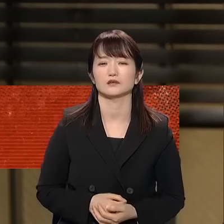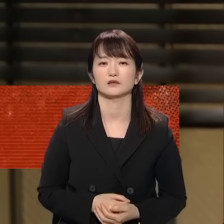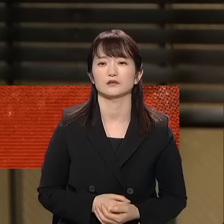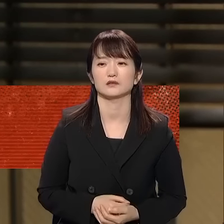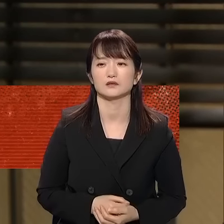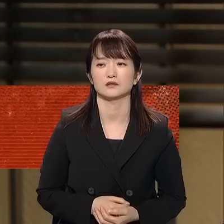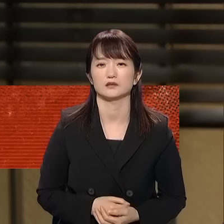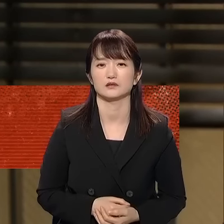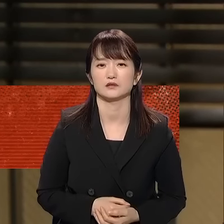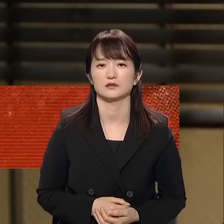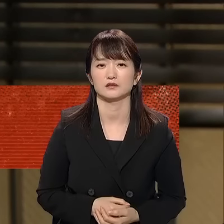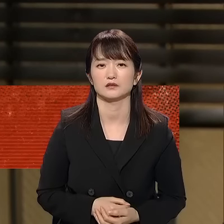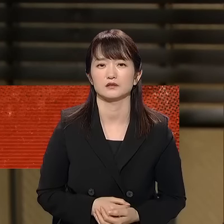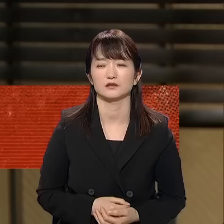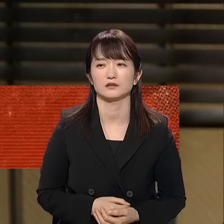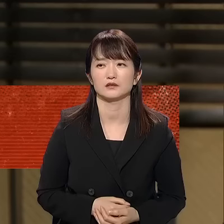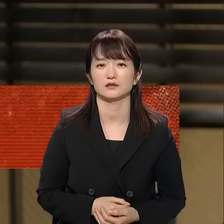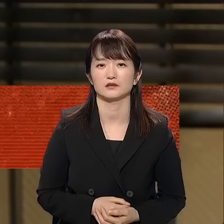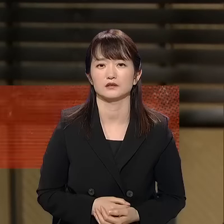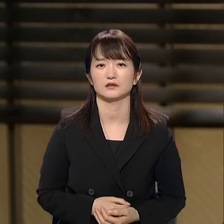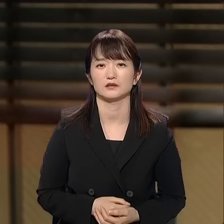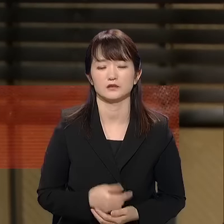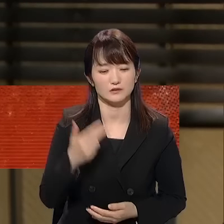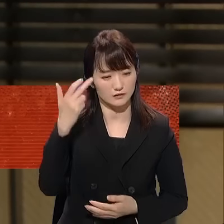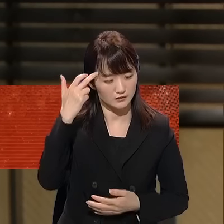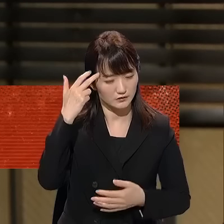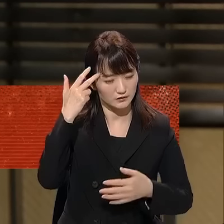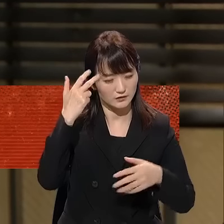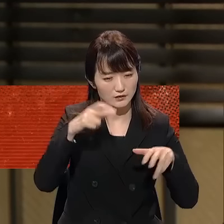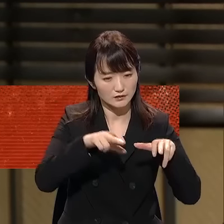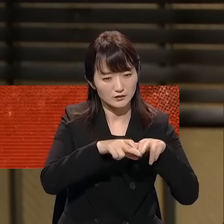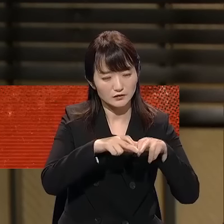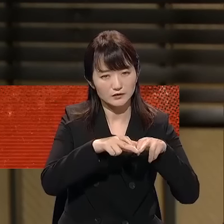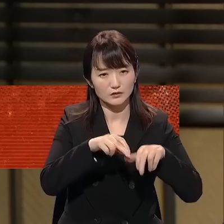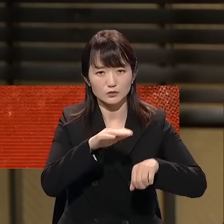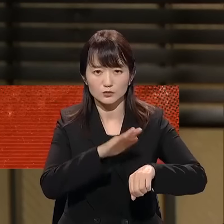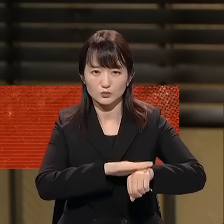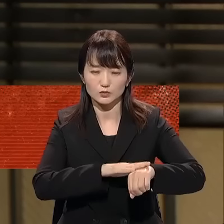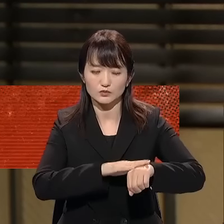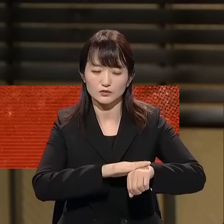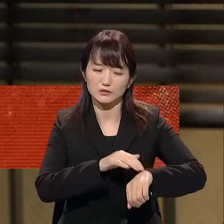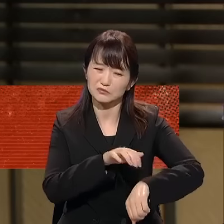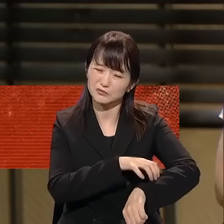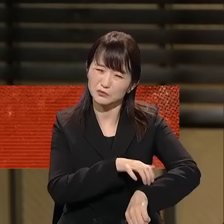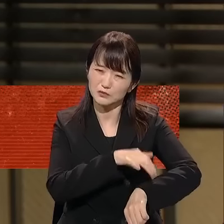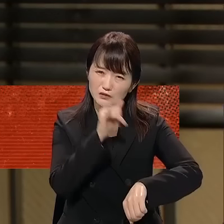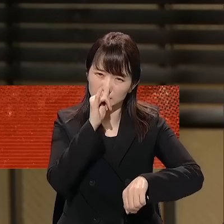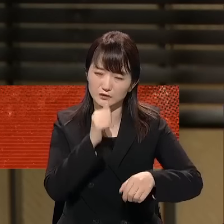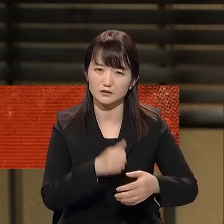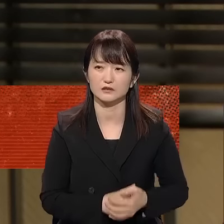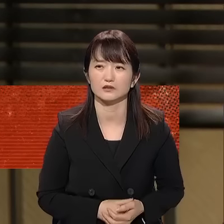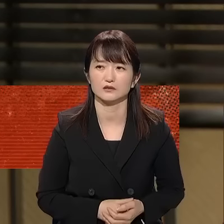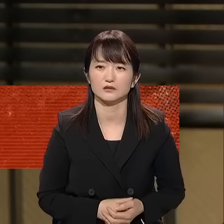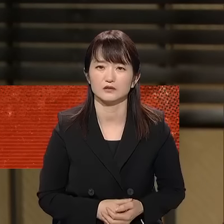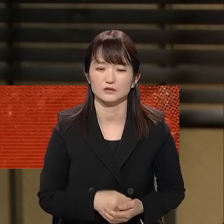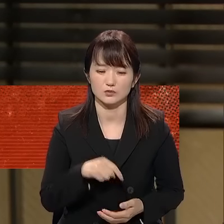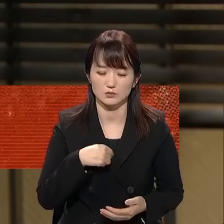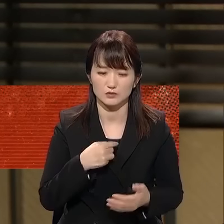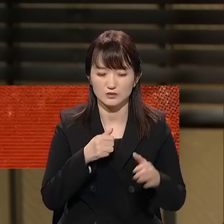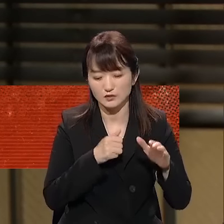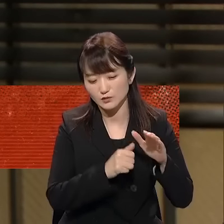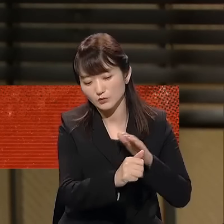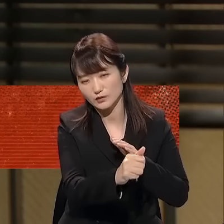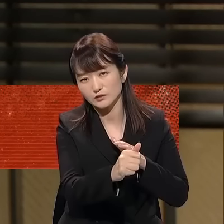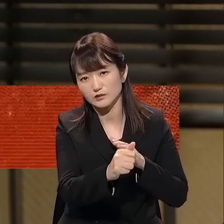있었지만 한쪽 손하고 걸음 거리도 좀 불편한 상태 쳤다고 합니다 뭐 지적 장애 때문인지 이제 피해자분이 혼자 외출할 때마다 뭐